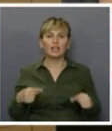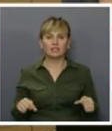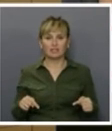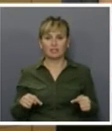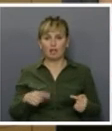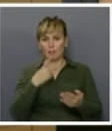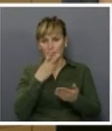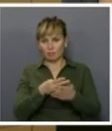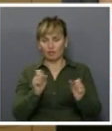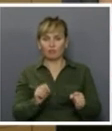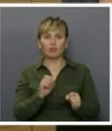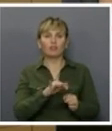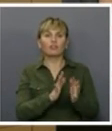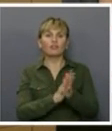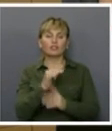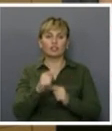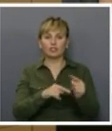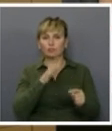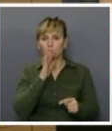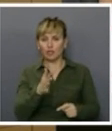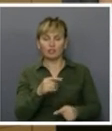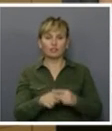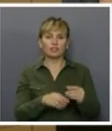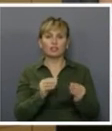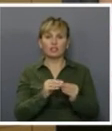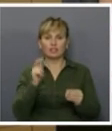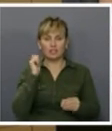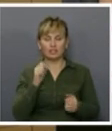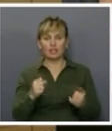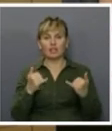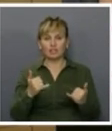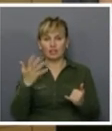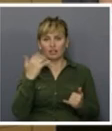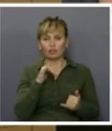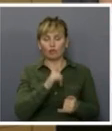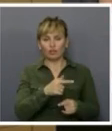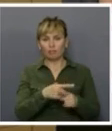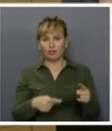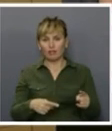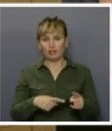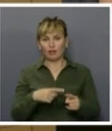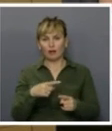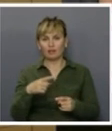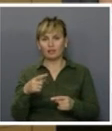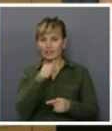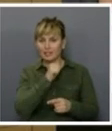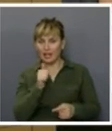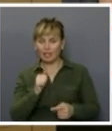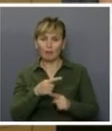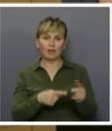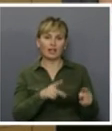можете посмотреть, как вы вырастете через 5 лет, через там, 10 лет. А сейчас, когда у вас там половина под подушкой, а половина, там, скажем, в кассе